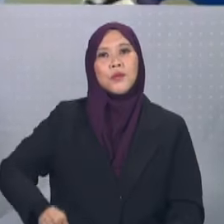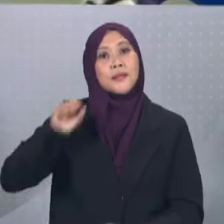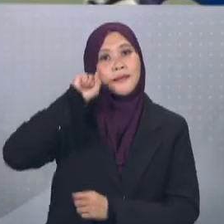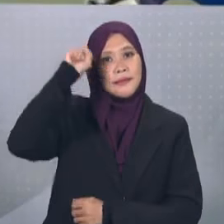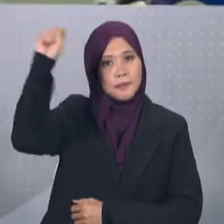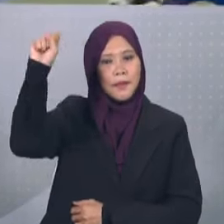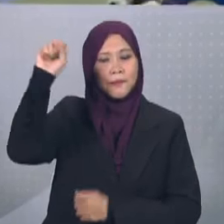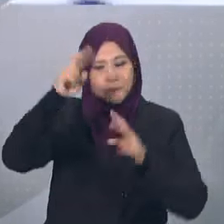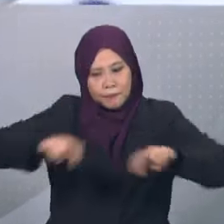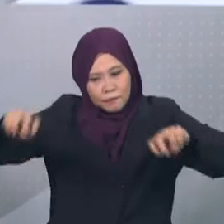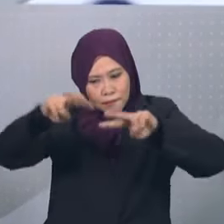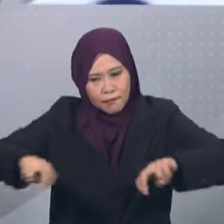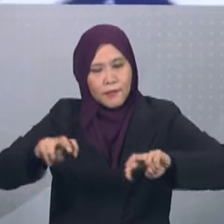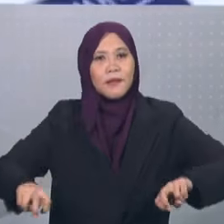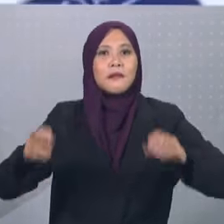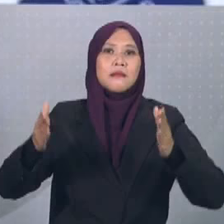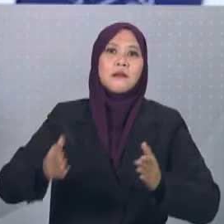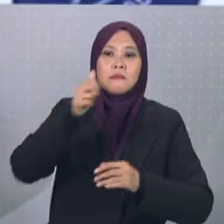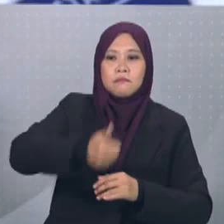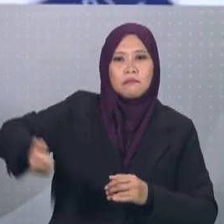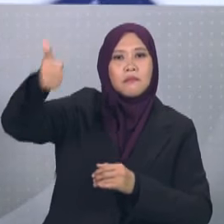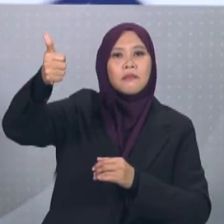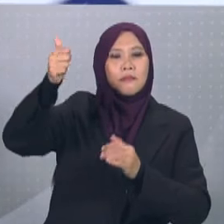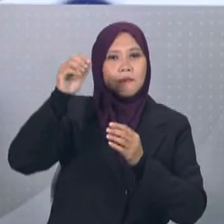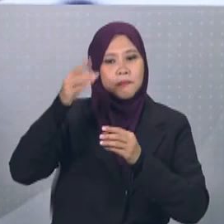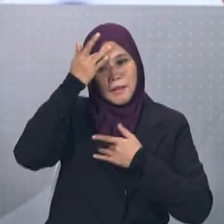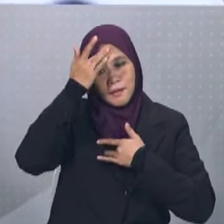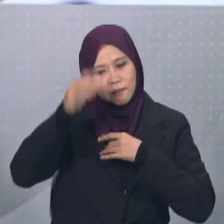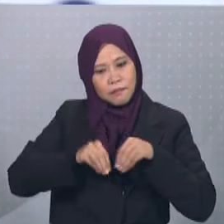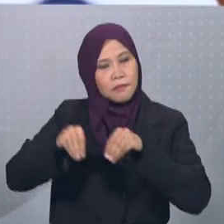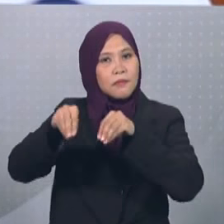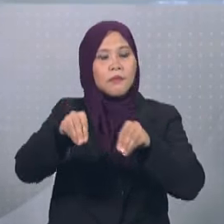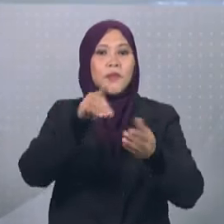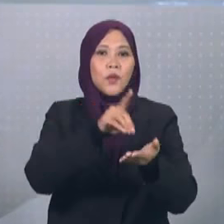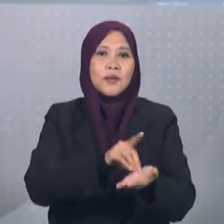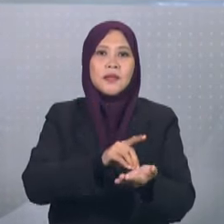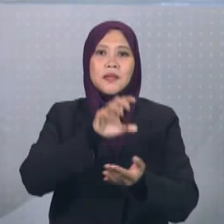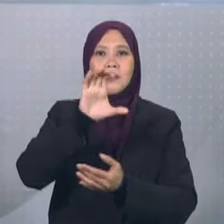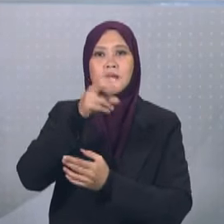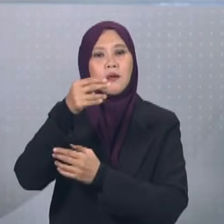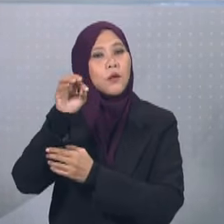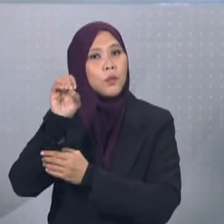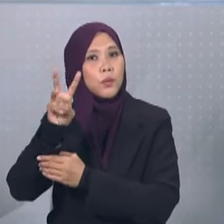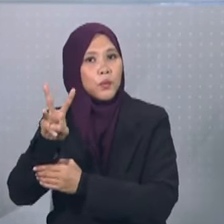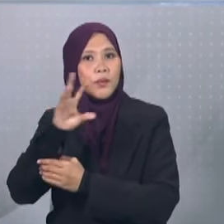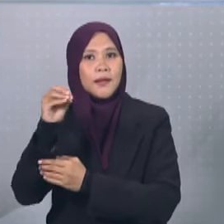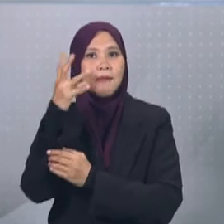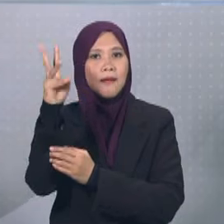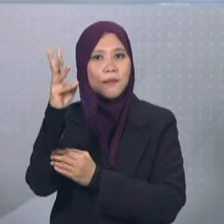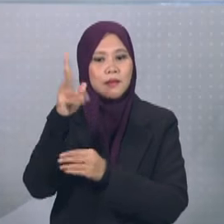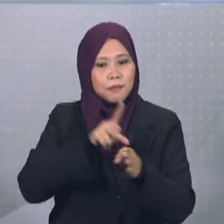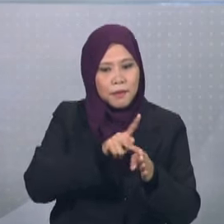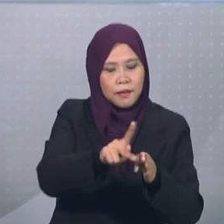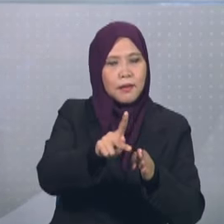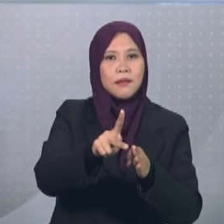Sabah. Penyelidikan akan diketuai oleh pakar perunding penyakit berjangkit Hospital Pulau Pinang, Dr. Chow Ting So bersama 16 pakar